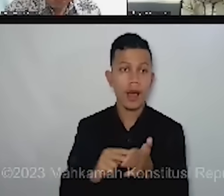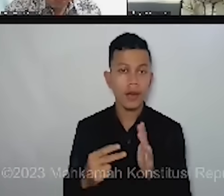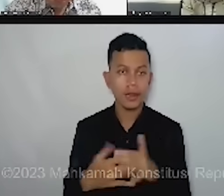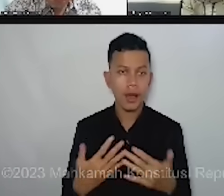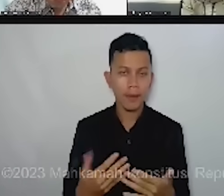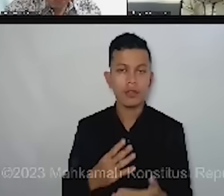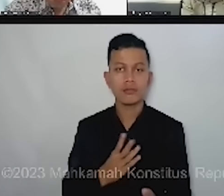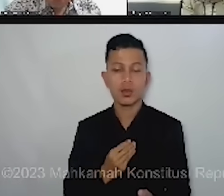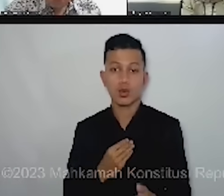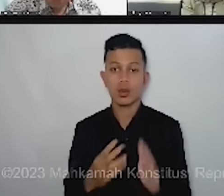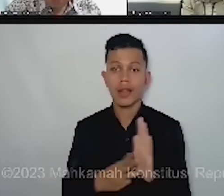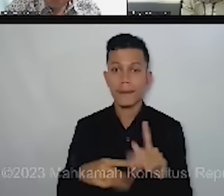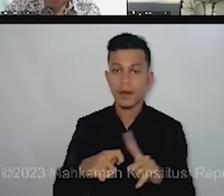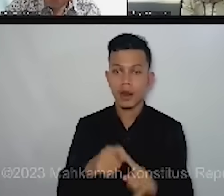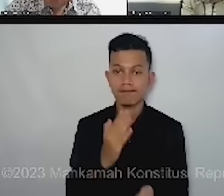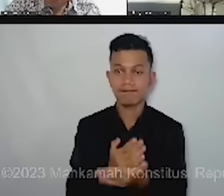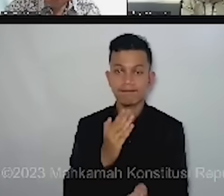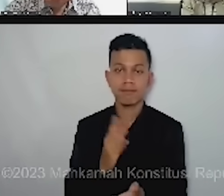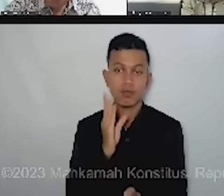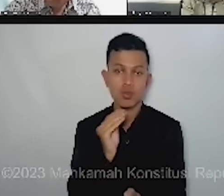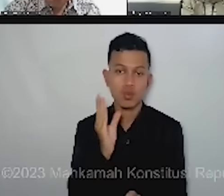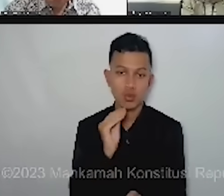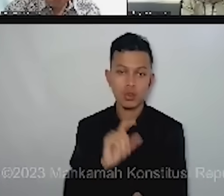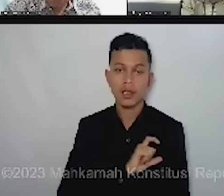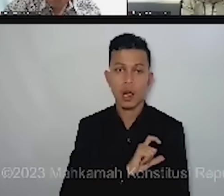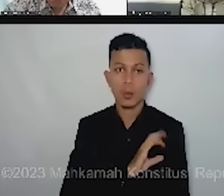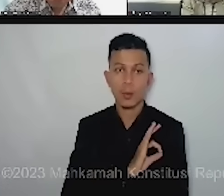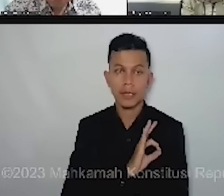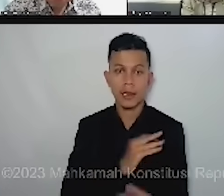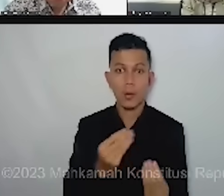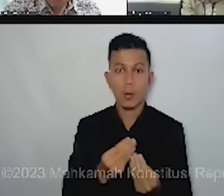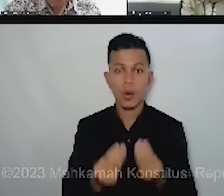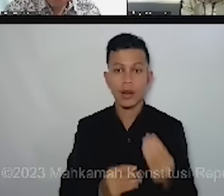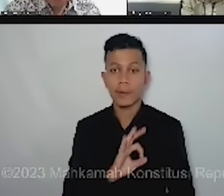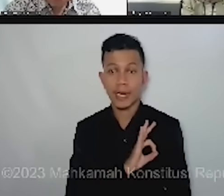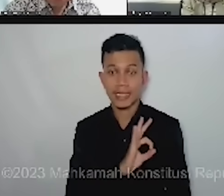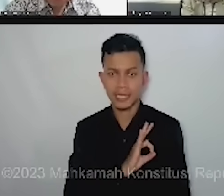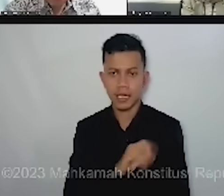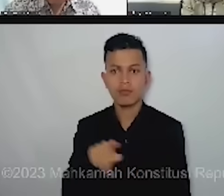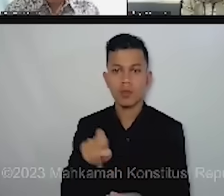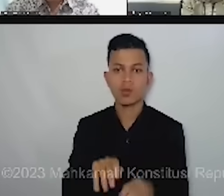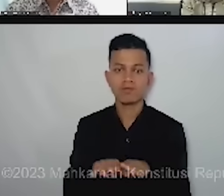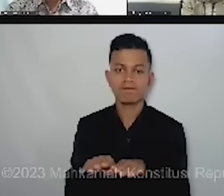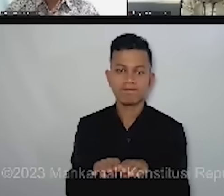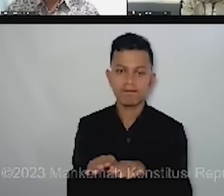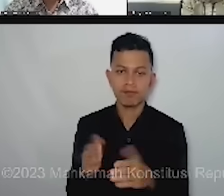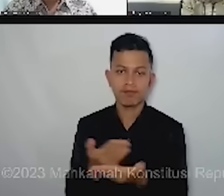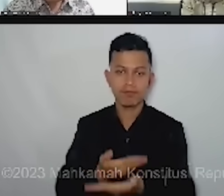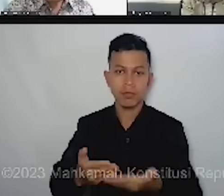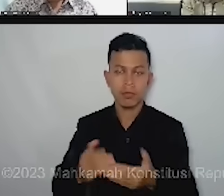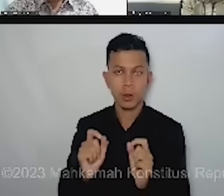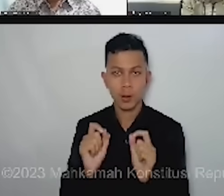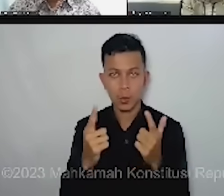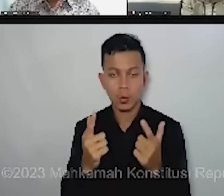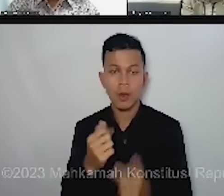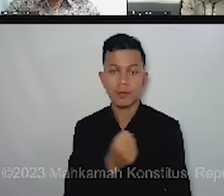gugatan diajukan dengan pemohon partai politik PSI yaitu Antoni winza Prabowo danik Eka rahmaning Tias Dedek